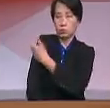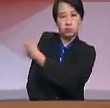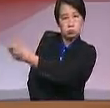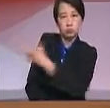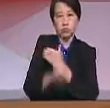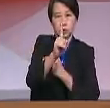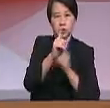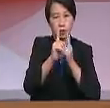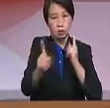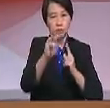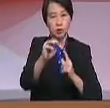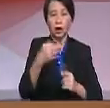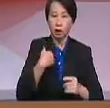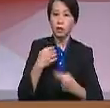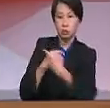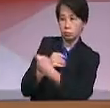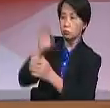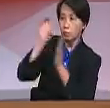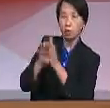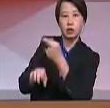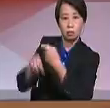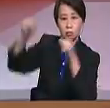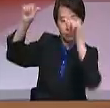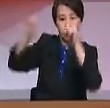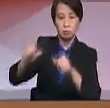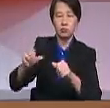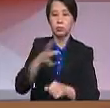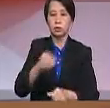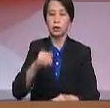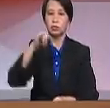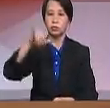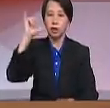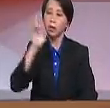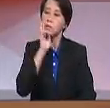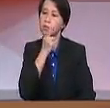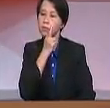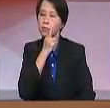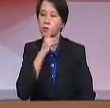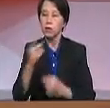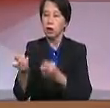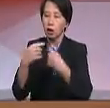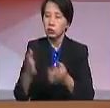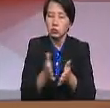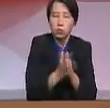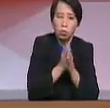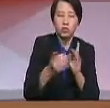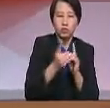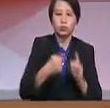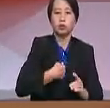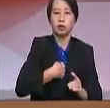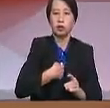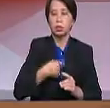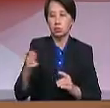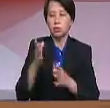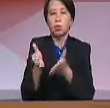Ya. Jadi ada, ya ini. Dan mereka memohon, sebenarnya semalam jumpa saya, memohon supaya boleh mendapat